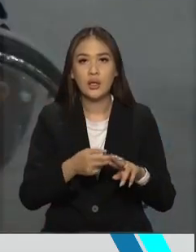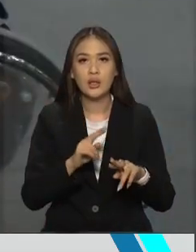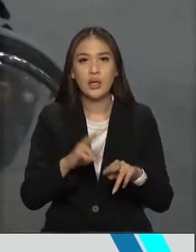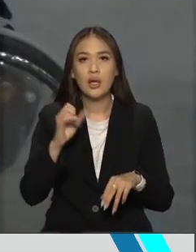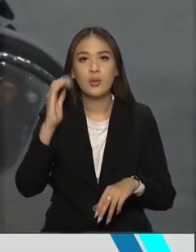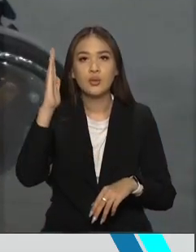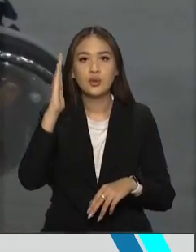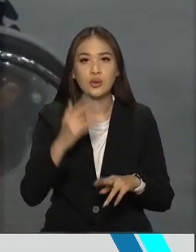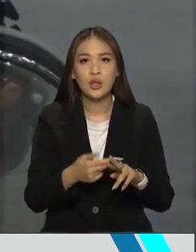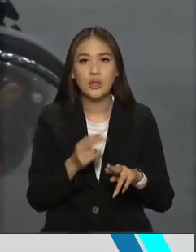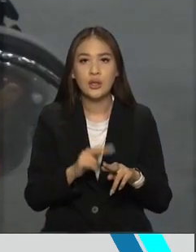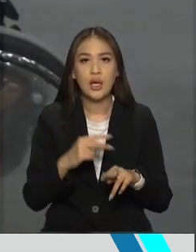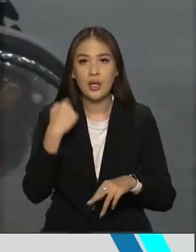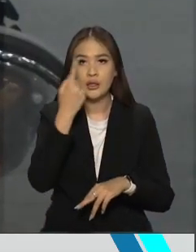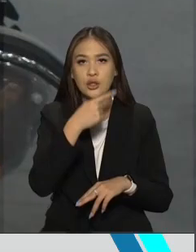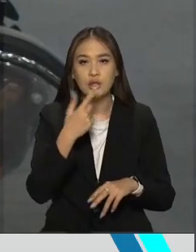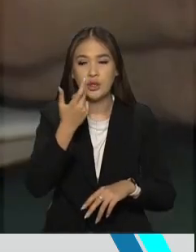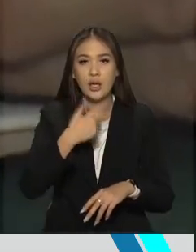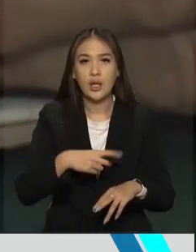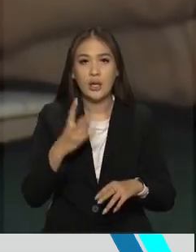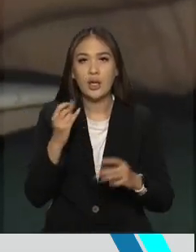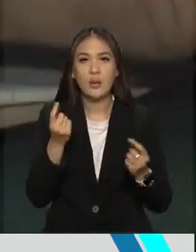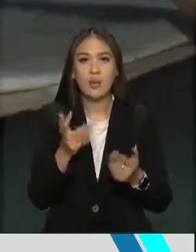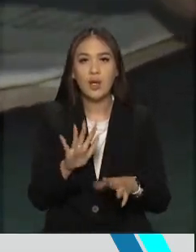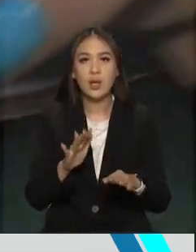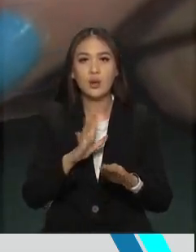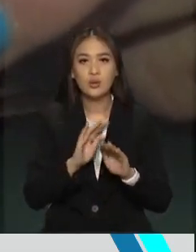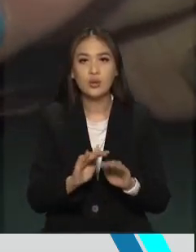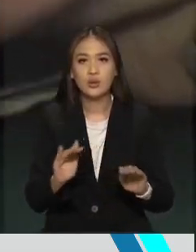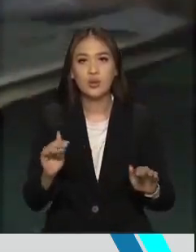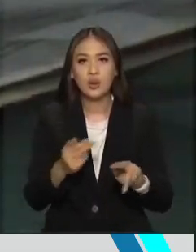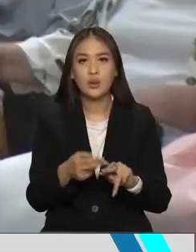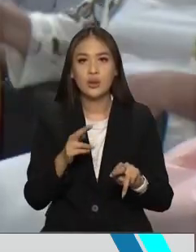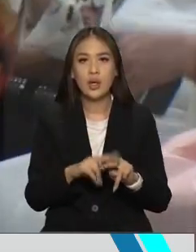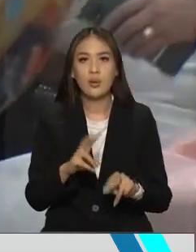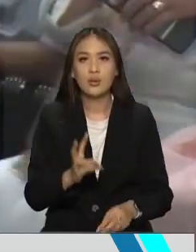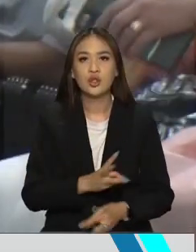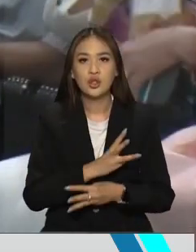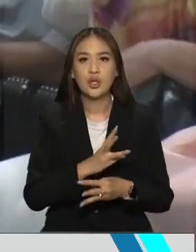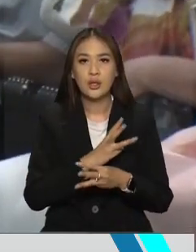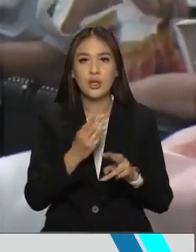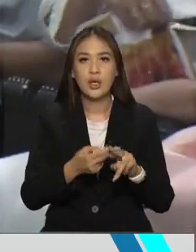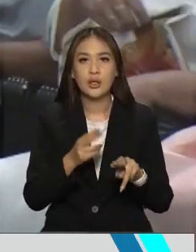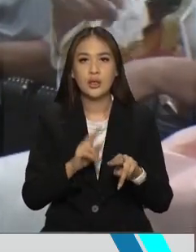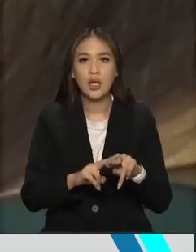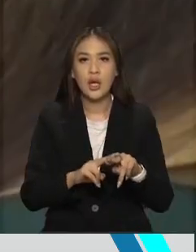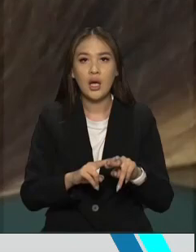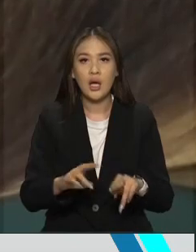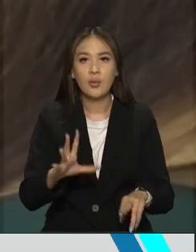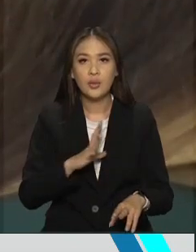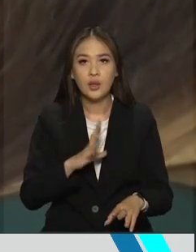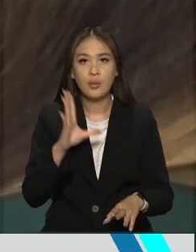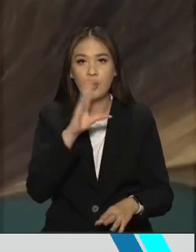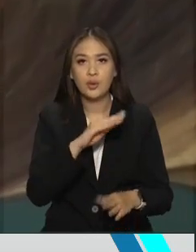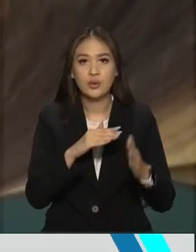причем не только свои личные у нее не мало учеников с высоким потенциалом При желании и упорстве можно многого достичь